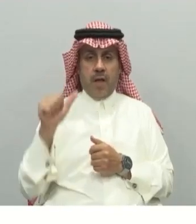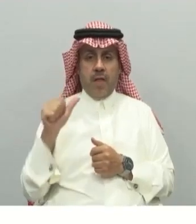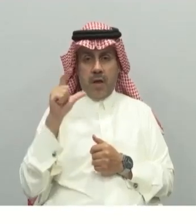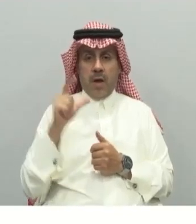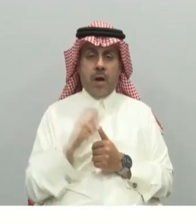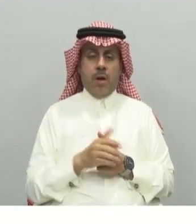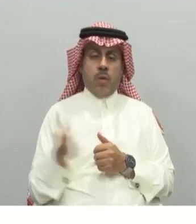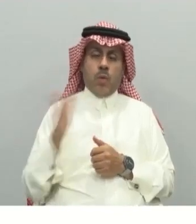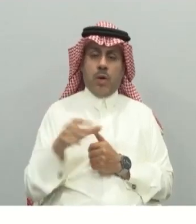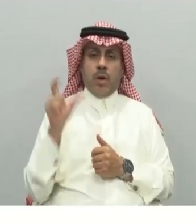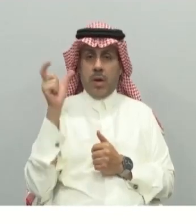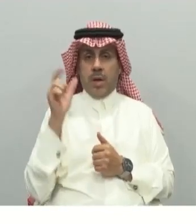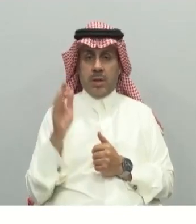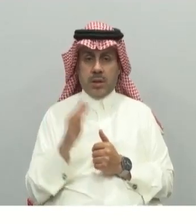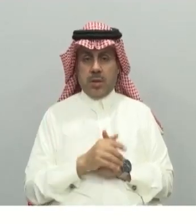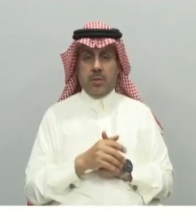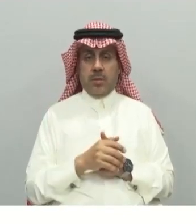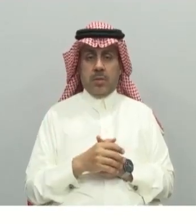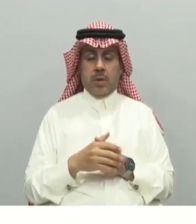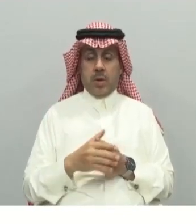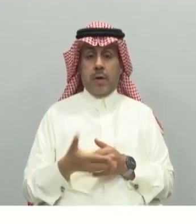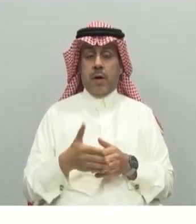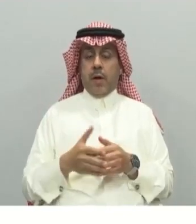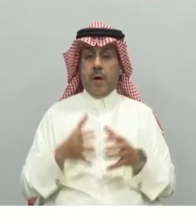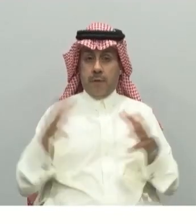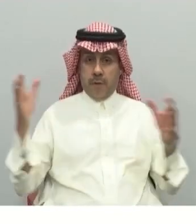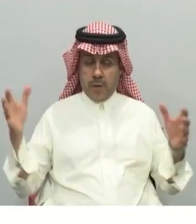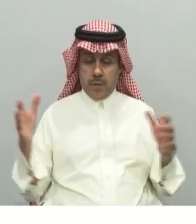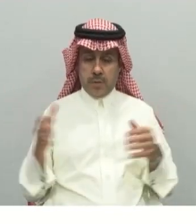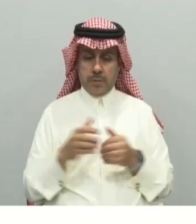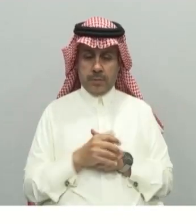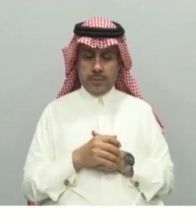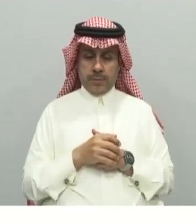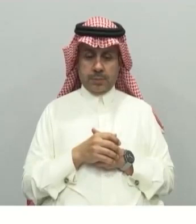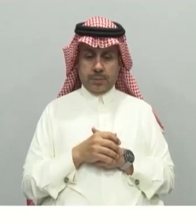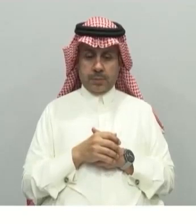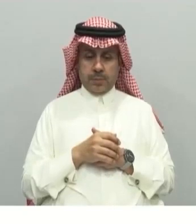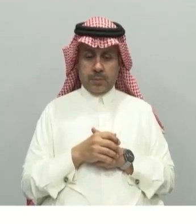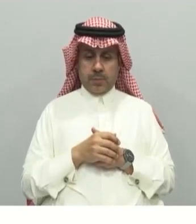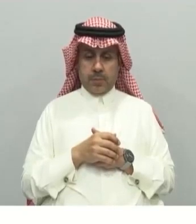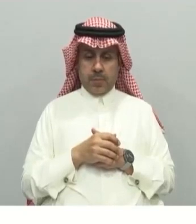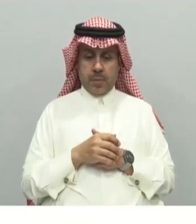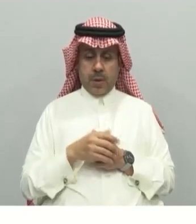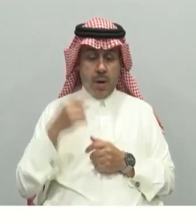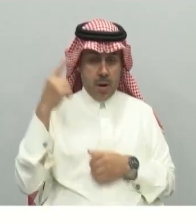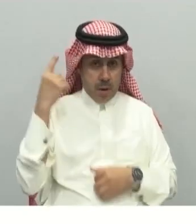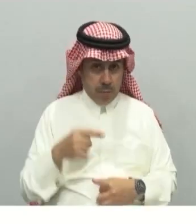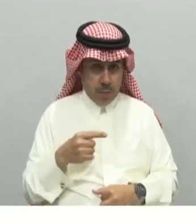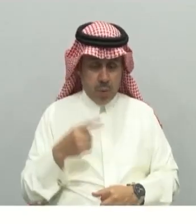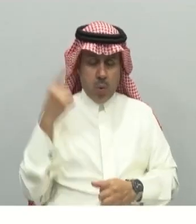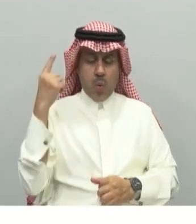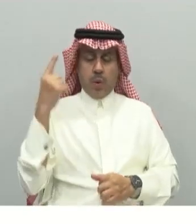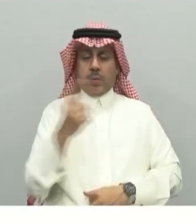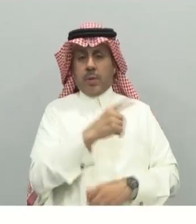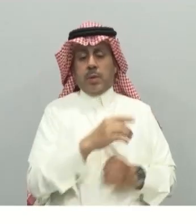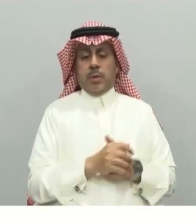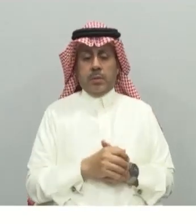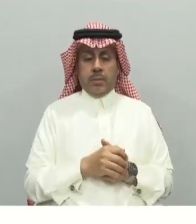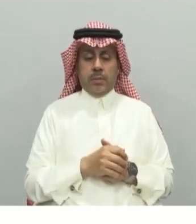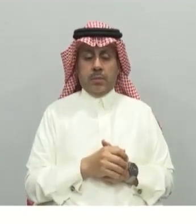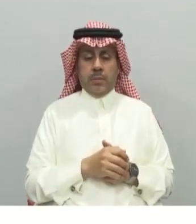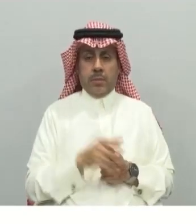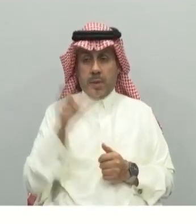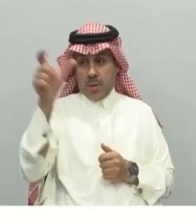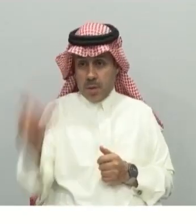فيه تفاضل وفيه ايضا تاخير ولهذا حرم كل واحد منهما على